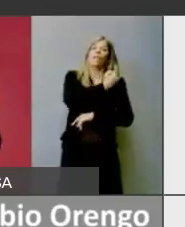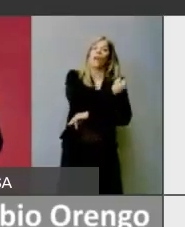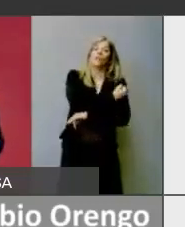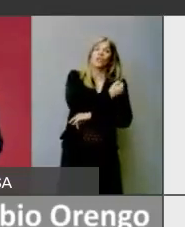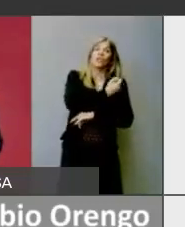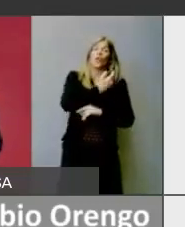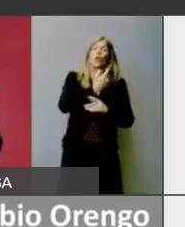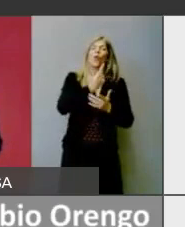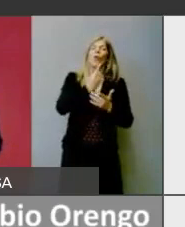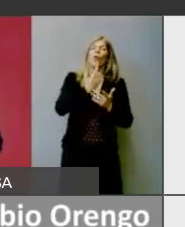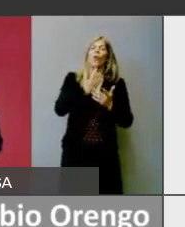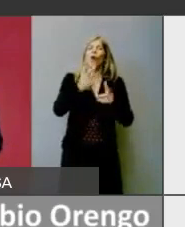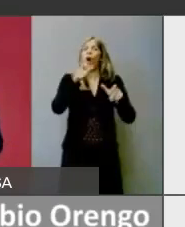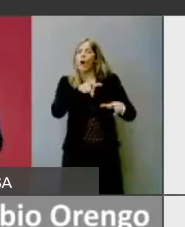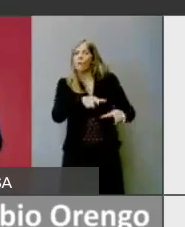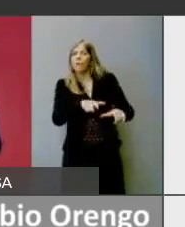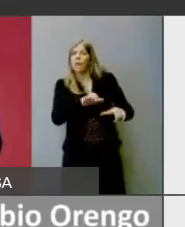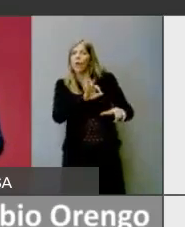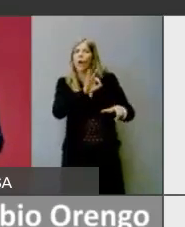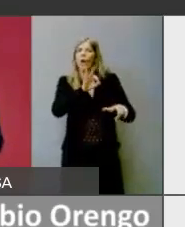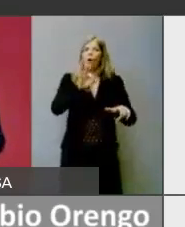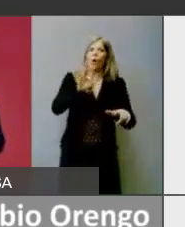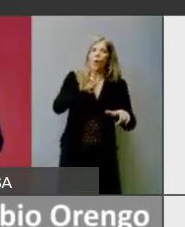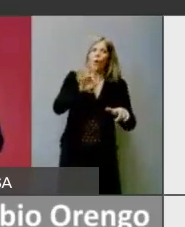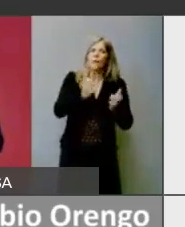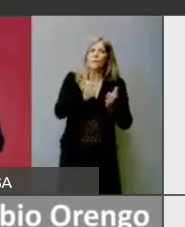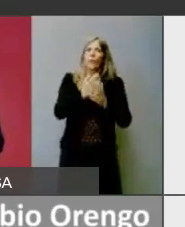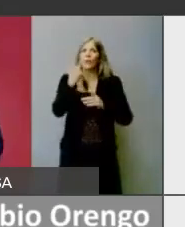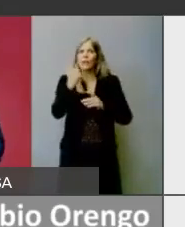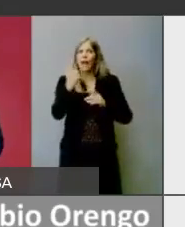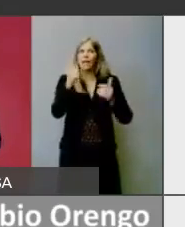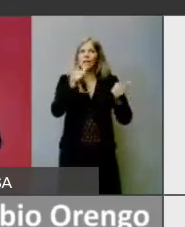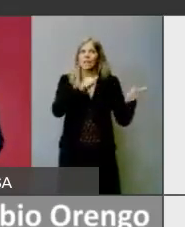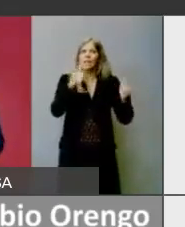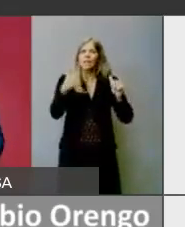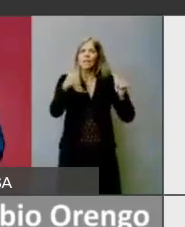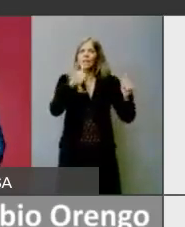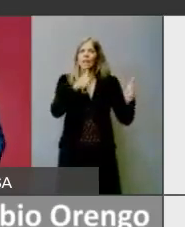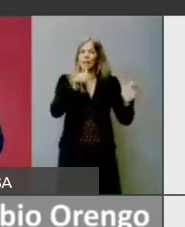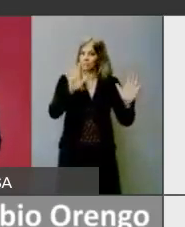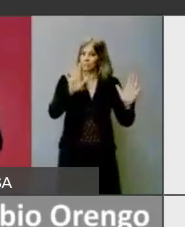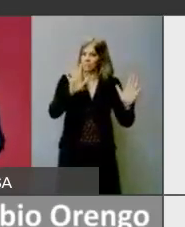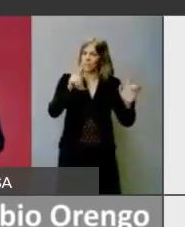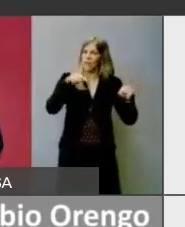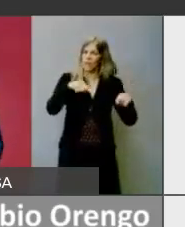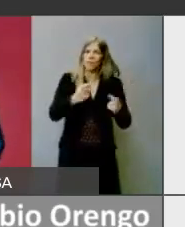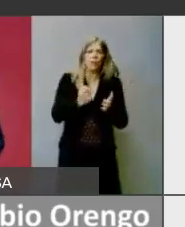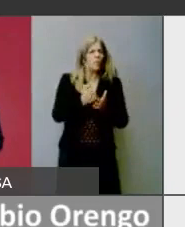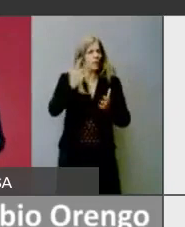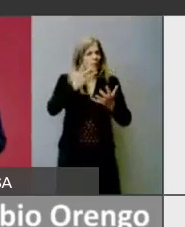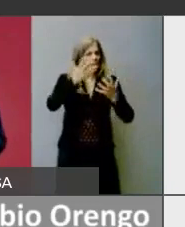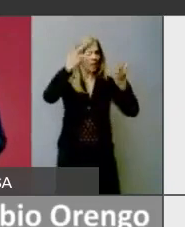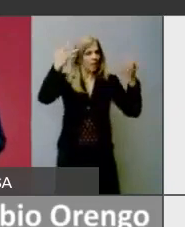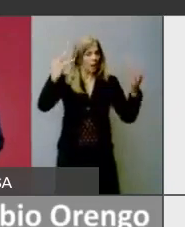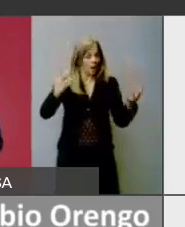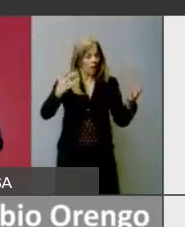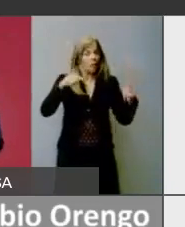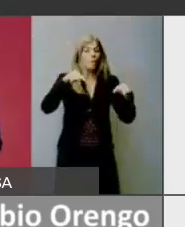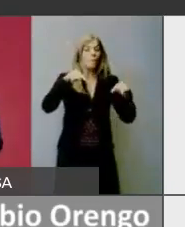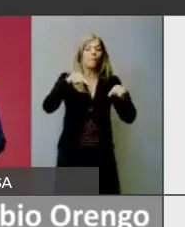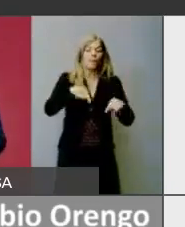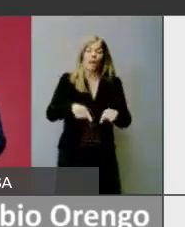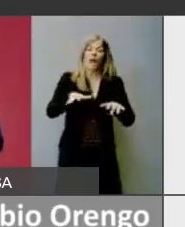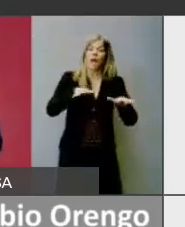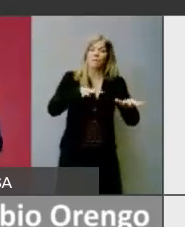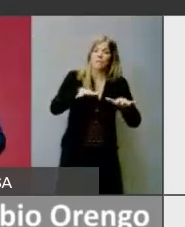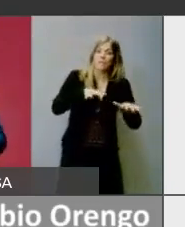scopo sanitario. Per cui questa intenzione e questo impegno che questa